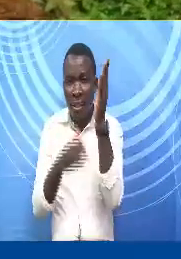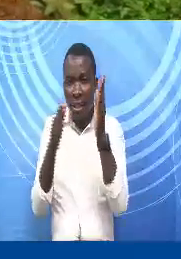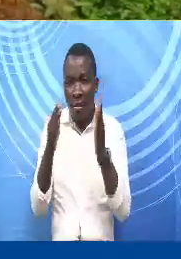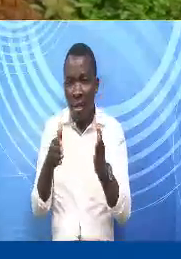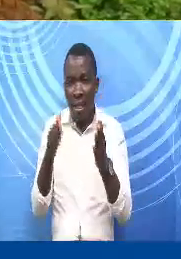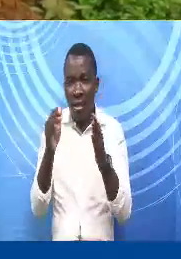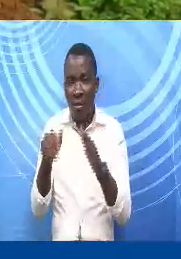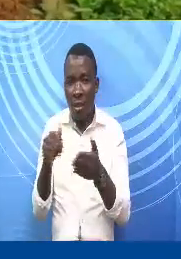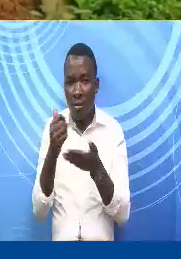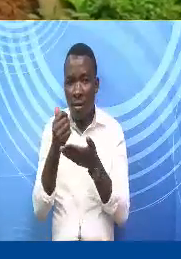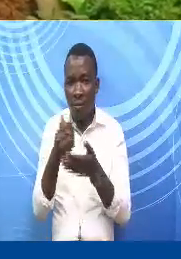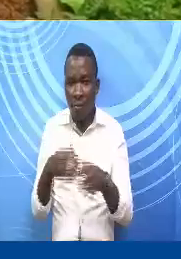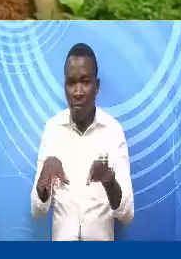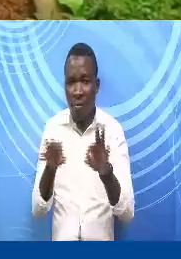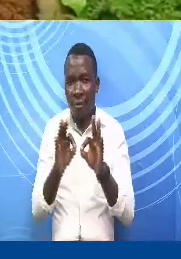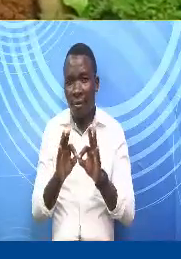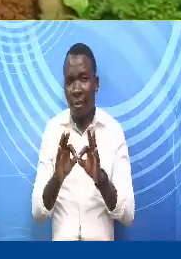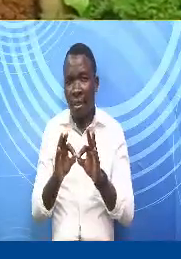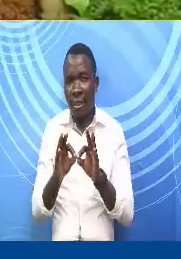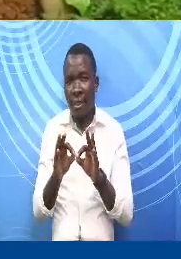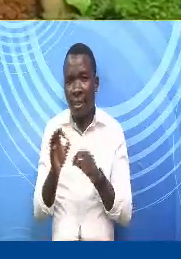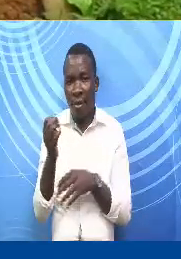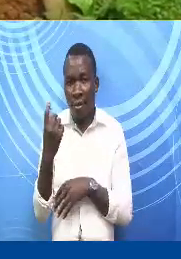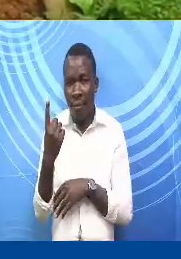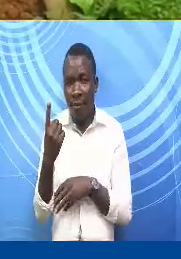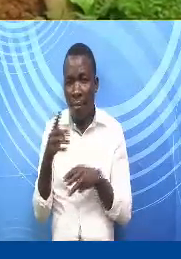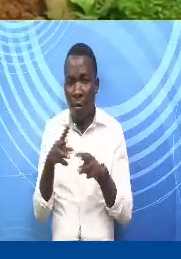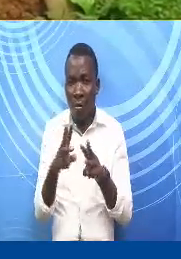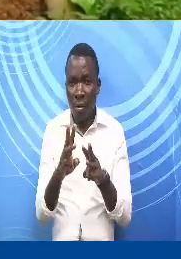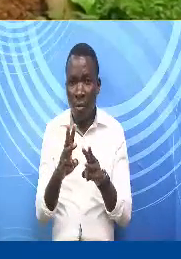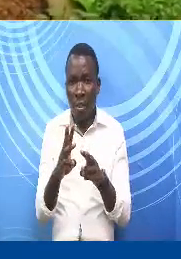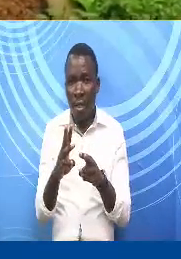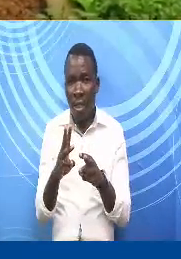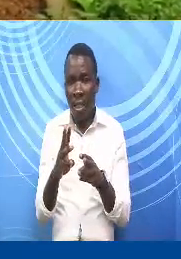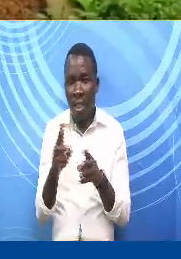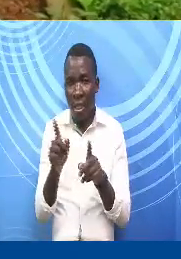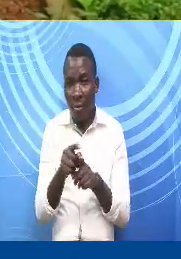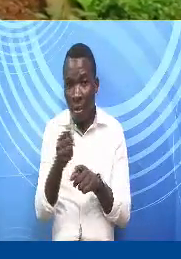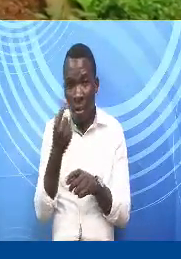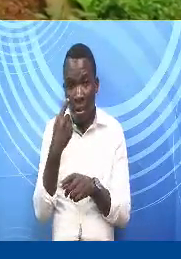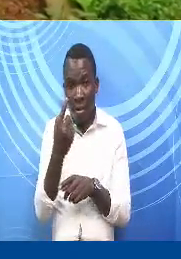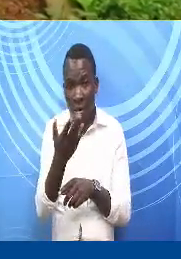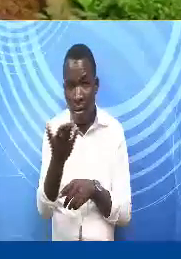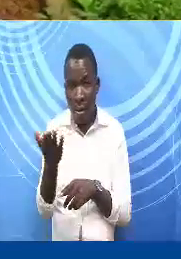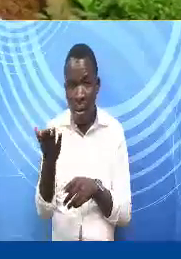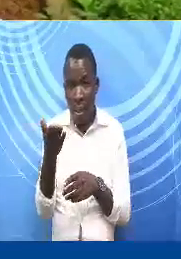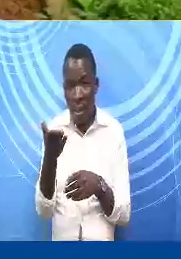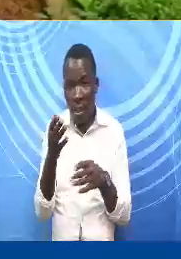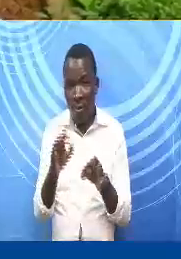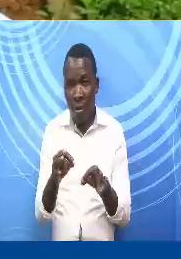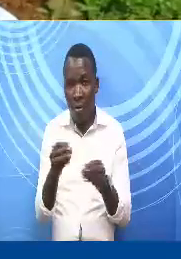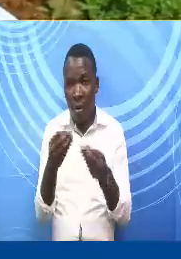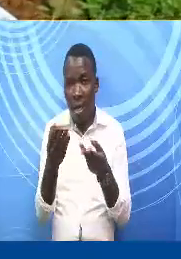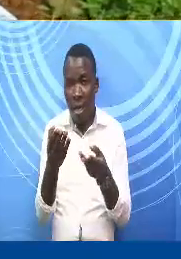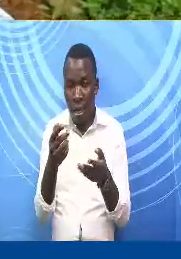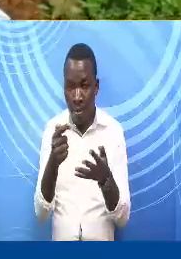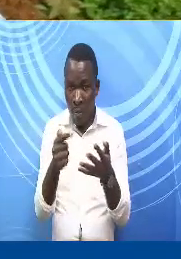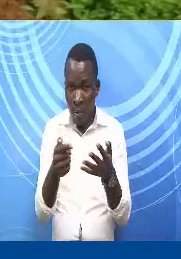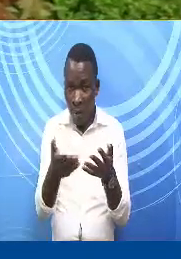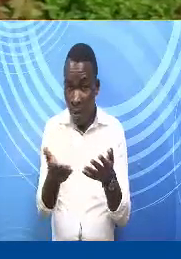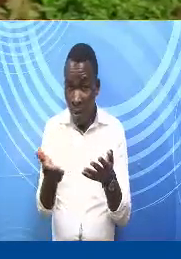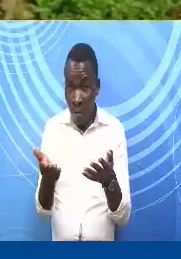zigire ikintu zabamarira urumva rero muri ubwo buryo nkuko nawe uri kubibona hari ibintu bayihaye ngibi biri hano imbere